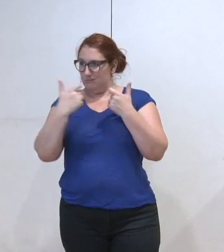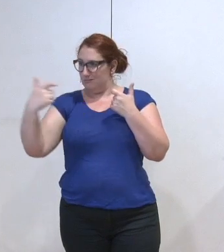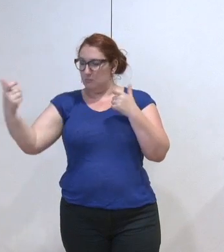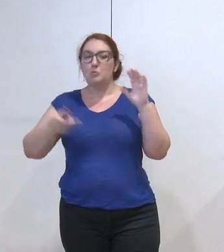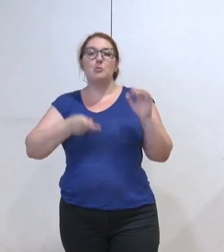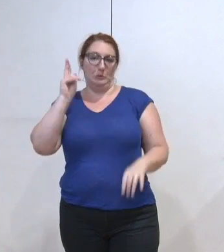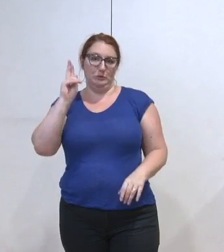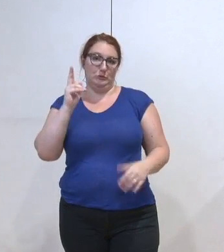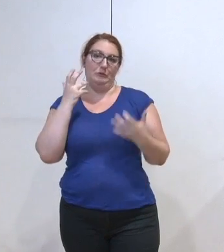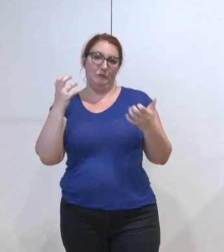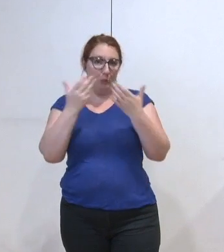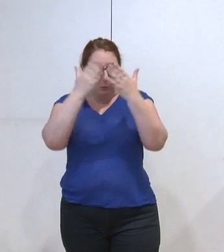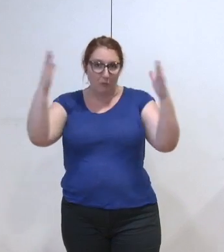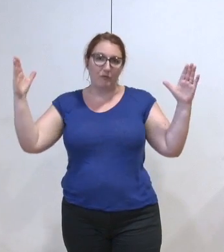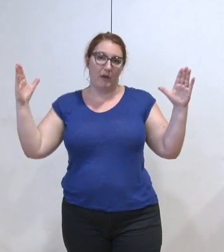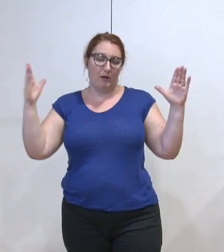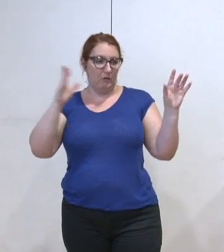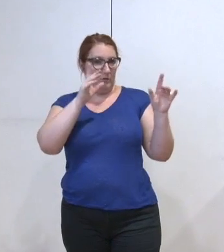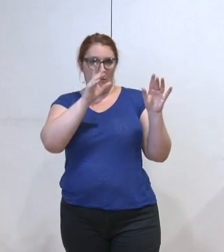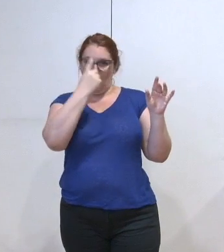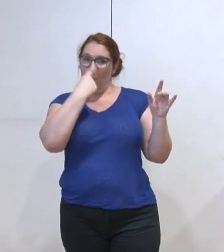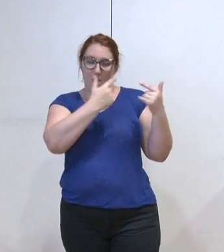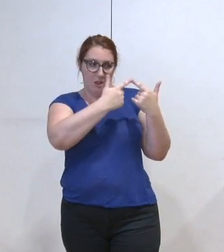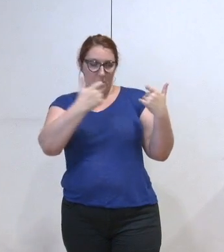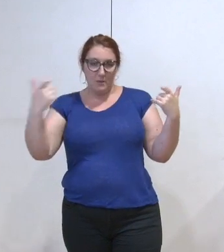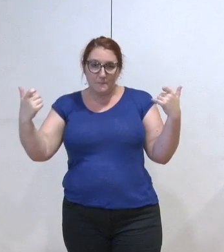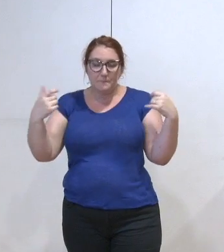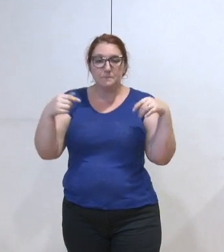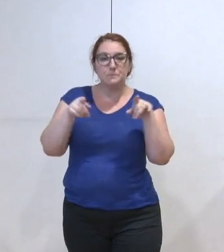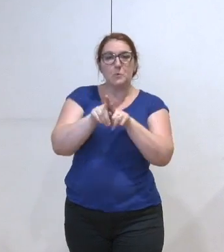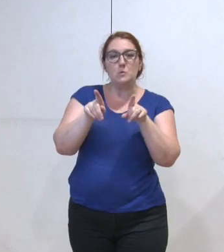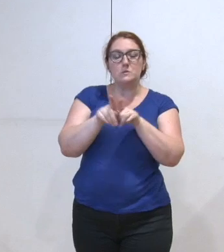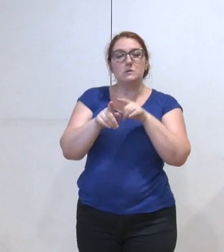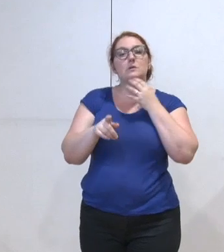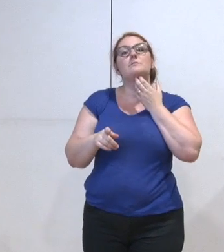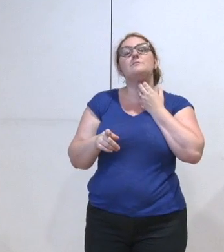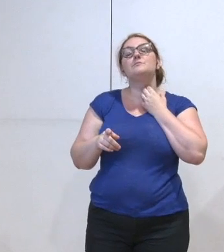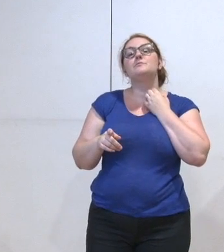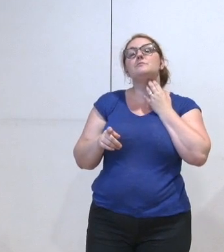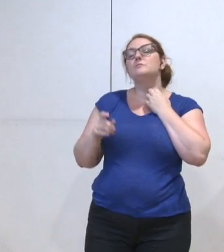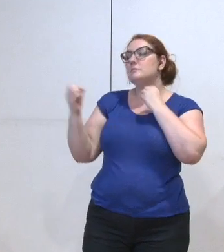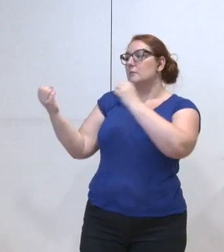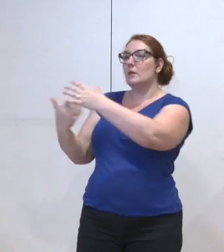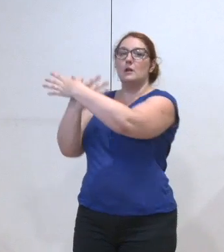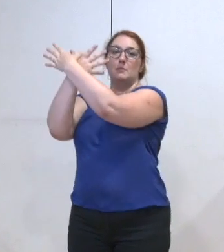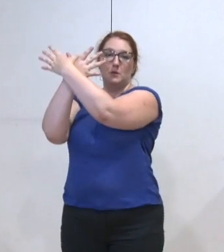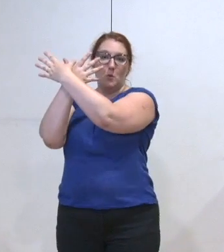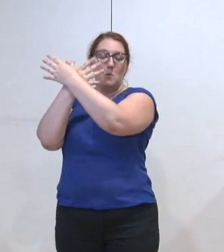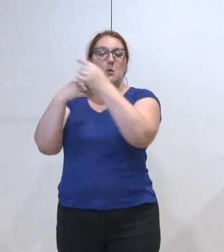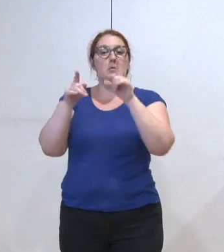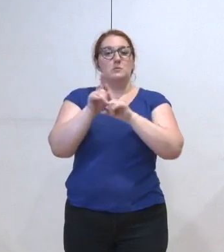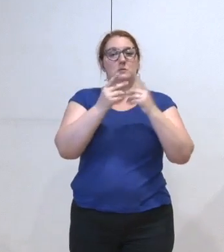également dans une concertation je crois des deux côtés de la métropole et de la ville de Grenoble